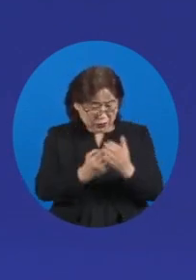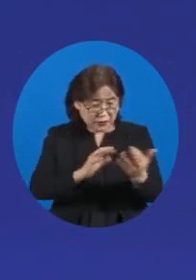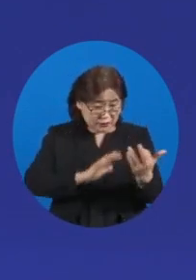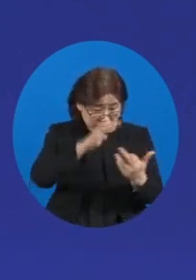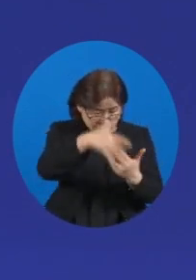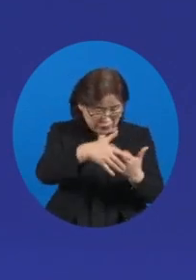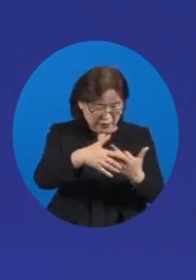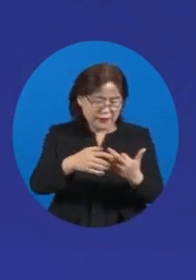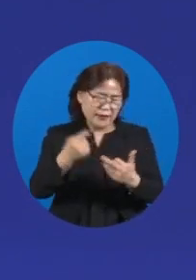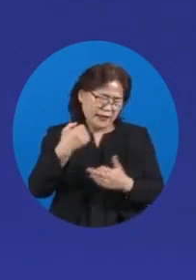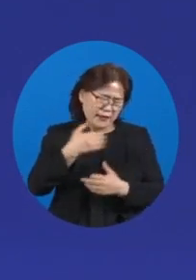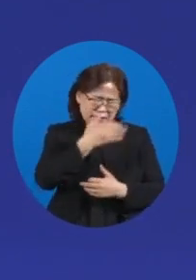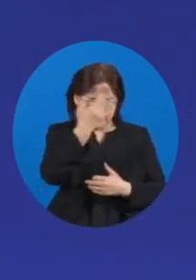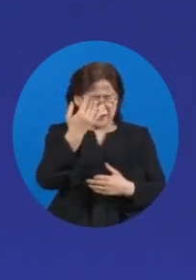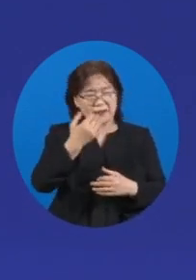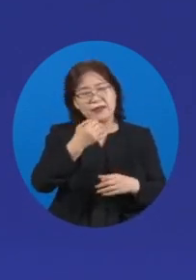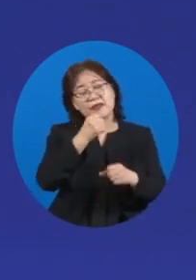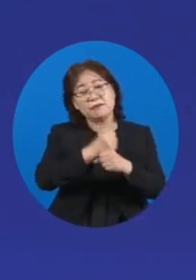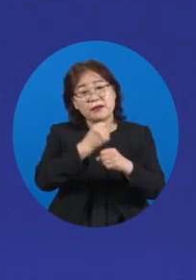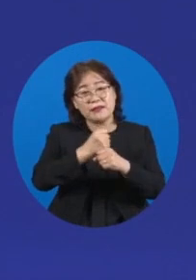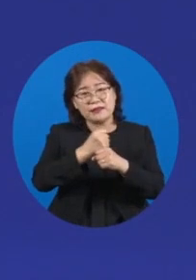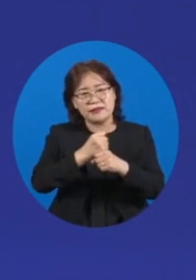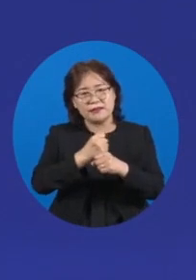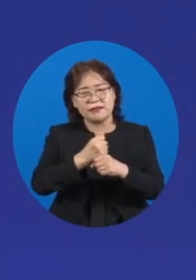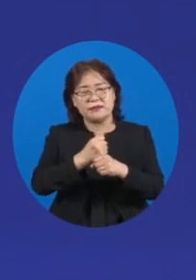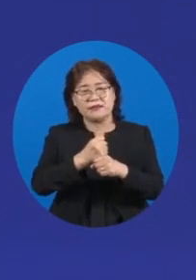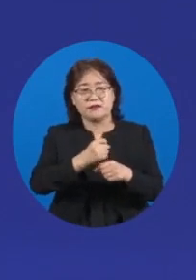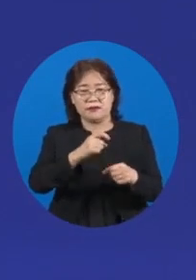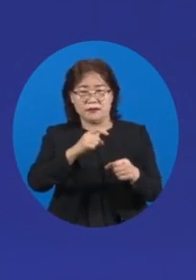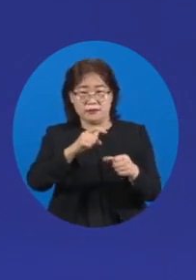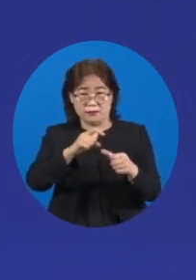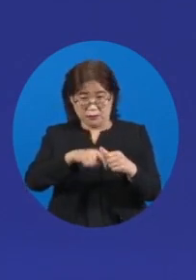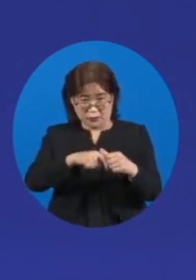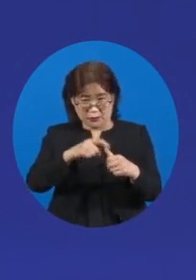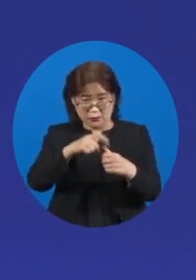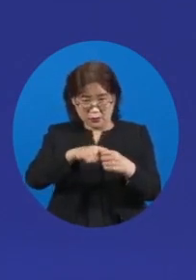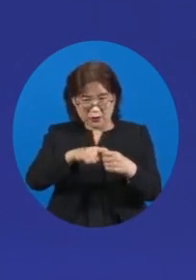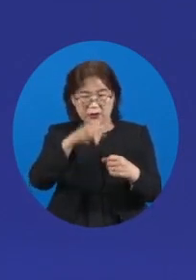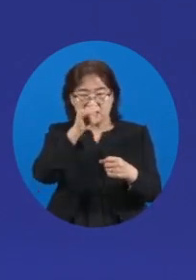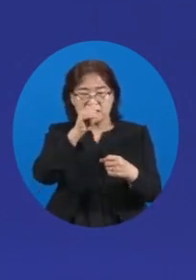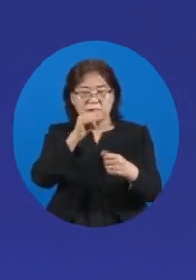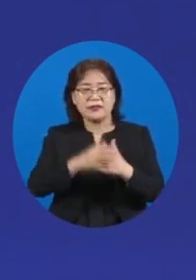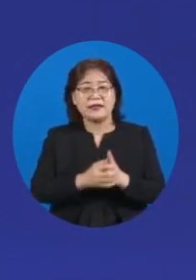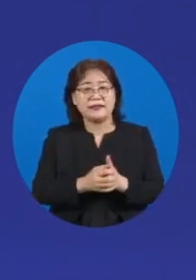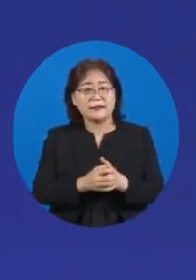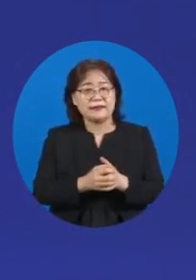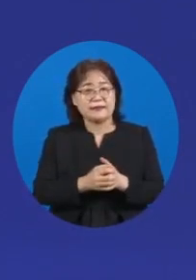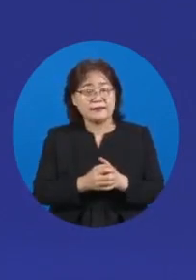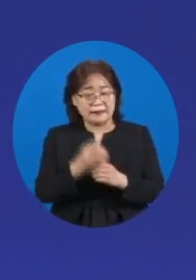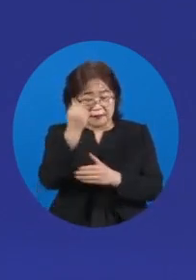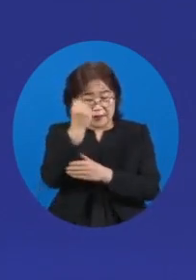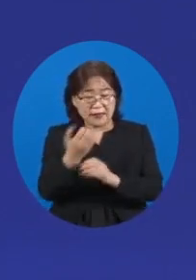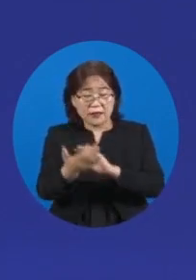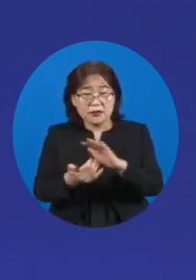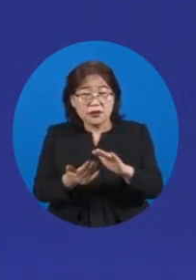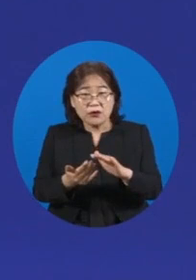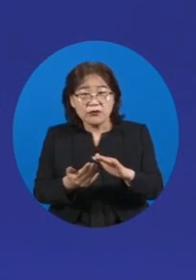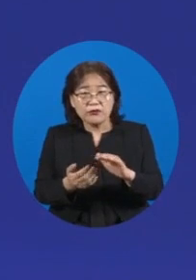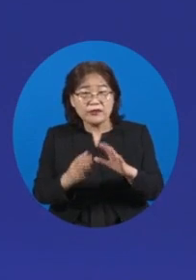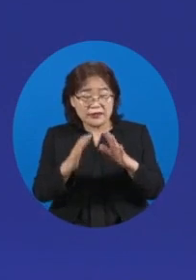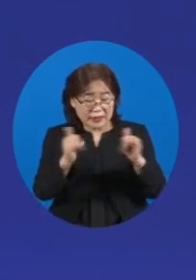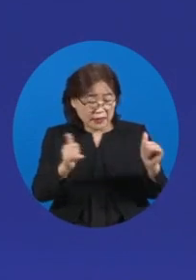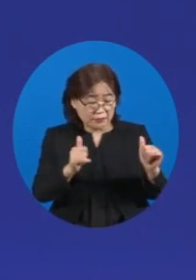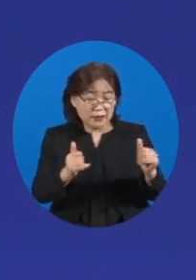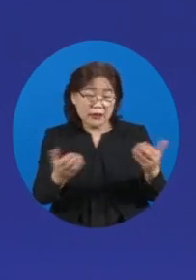것이었어요 더 아름답게 만드는 것이었어요 그러므로 타락하기 전에 우리 인간들은